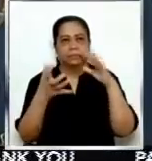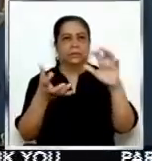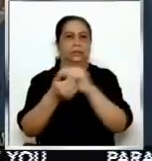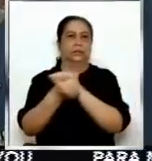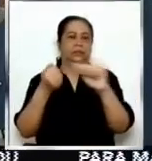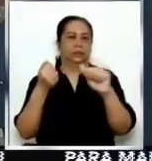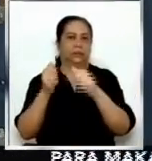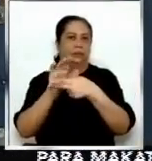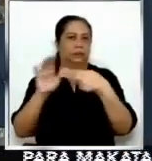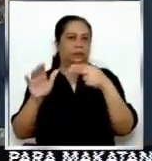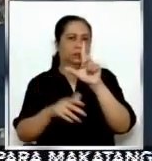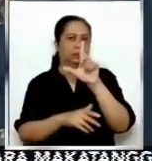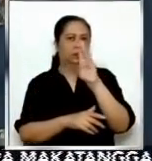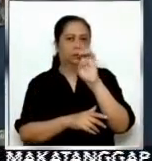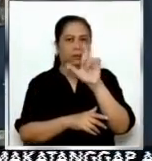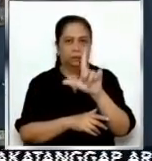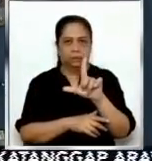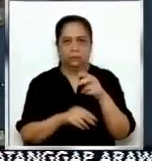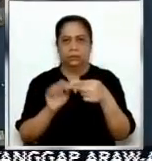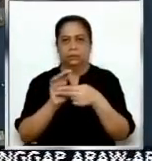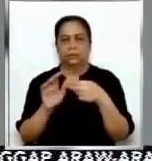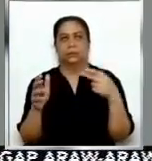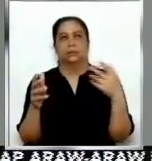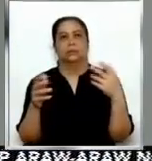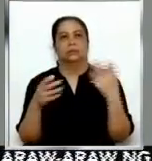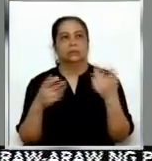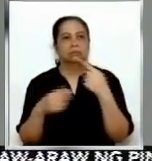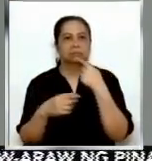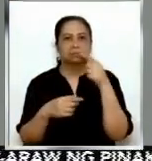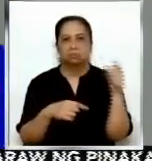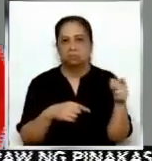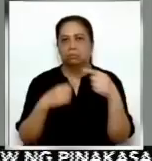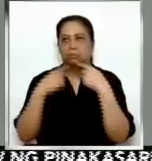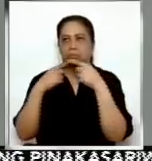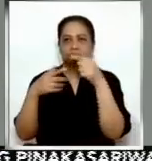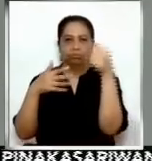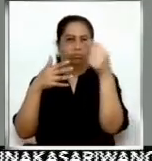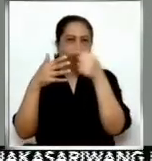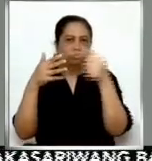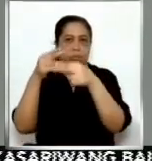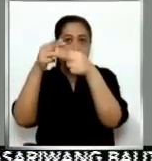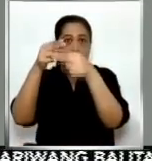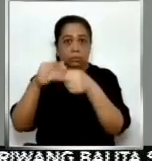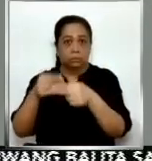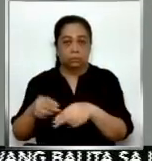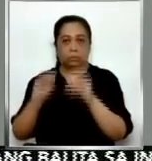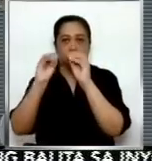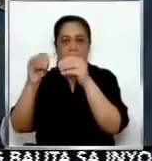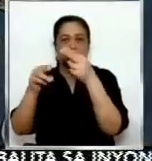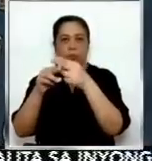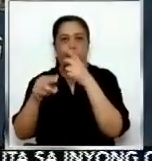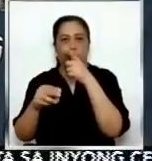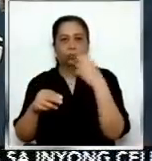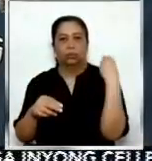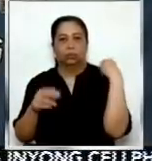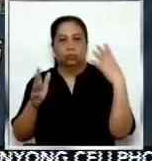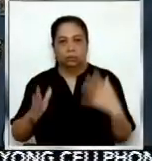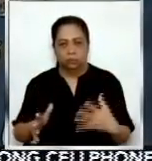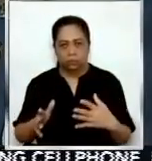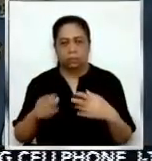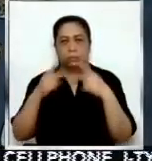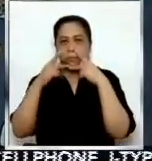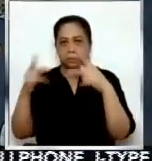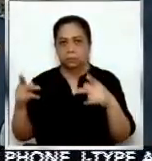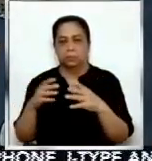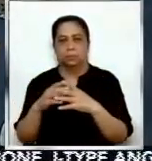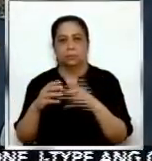libelous. Kung saan binanggit niya yung mga pangalan ng mga public officials. Ang kanyang